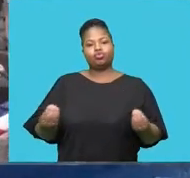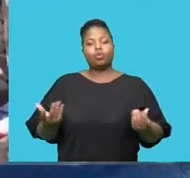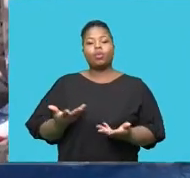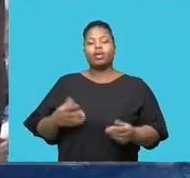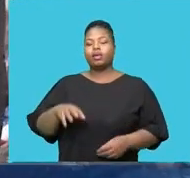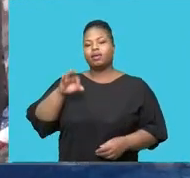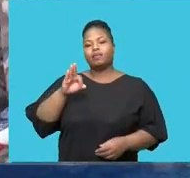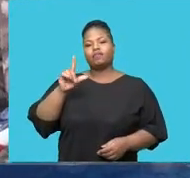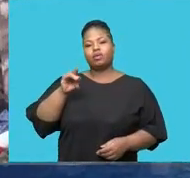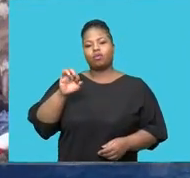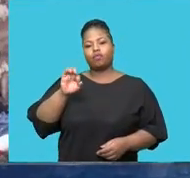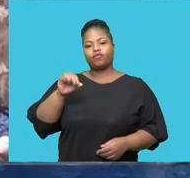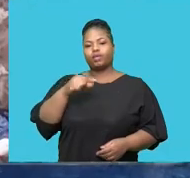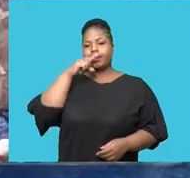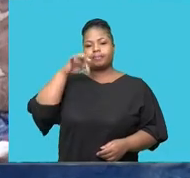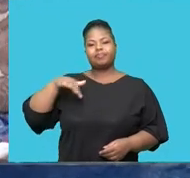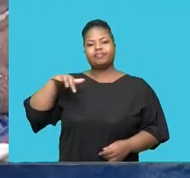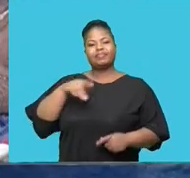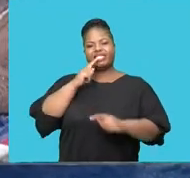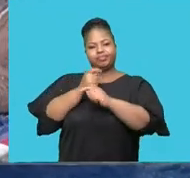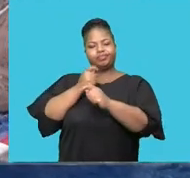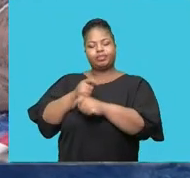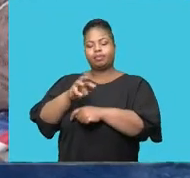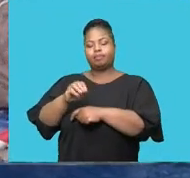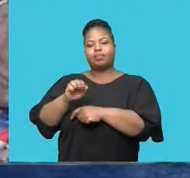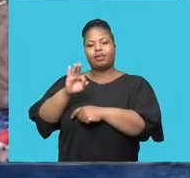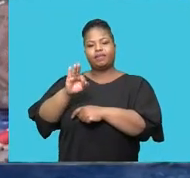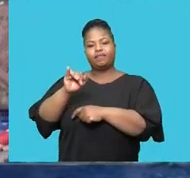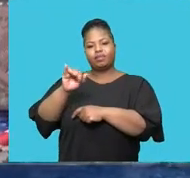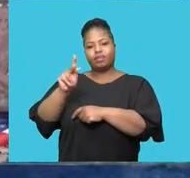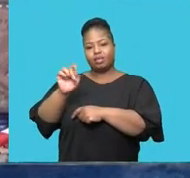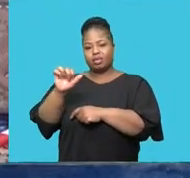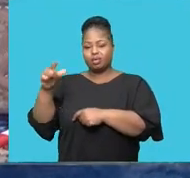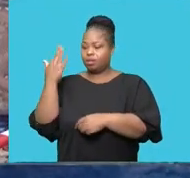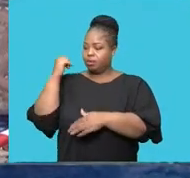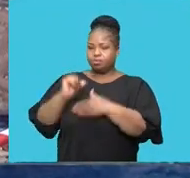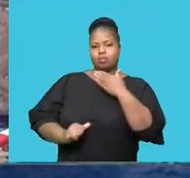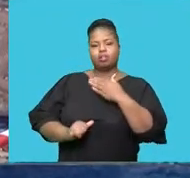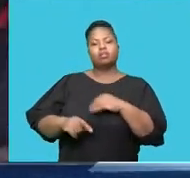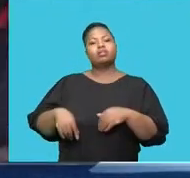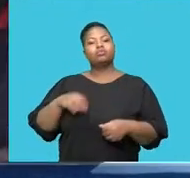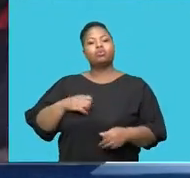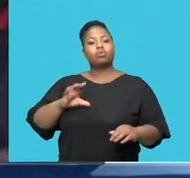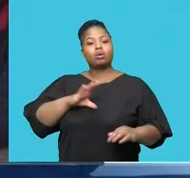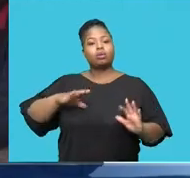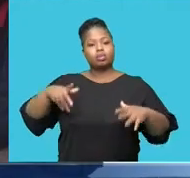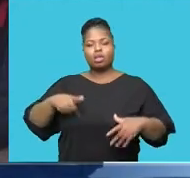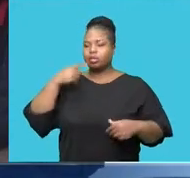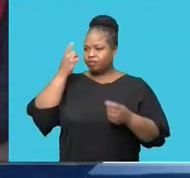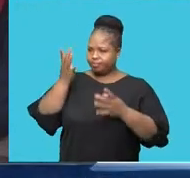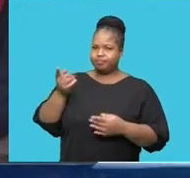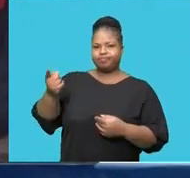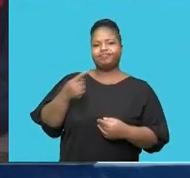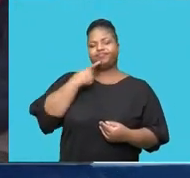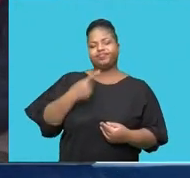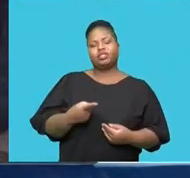eFleurhof. Ngomhlazi ngamashumi amabili nantathu kumandulo umnyango wokuhlaliswa kwabantu esifundazweni uye wanikelela abagilwa